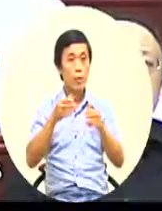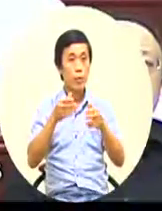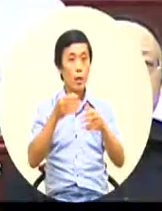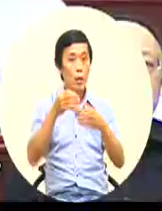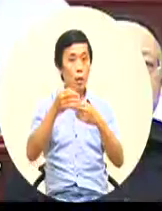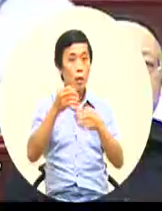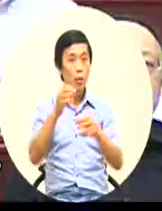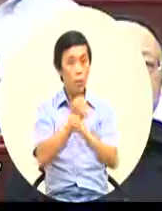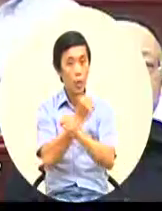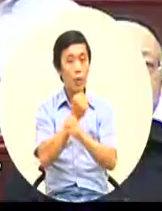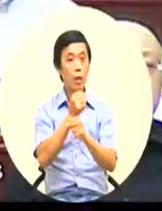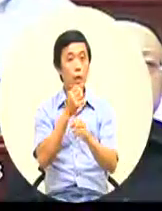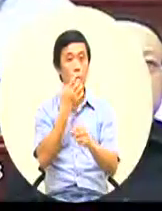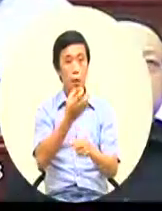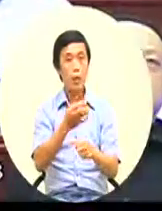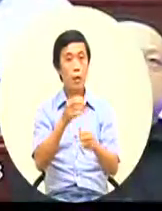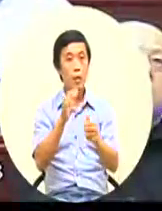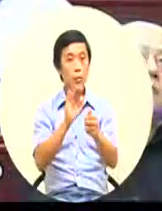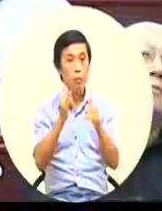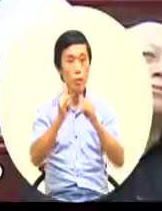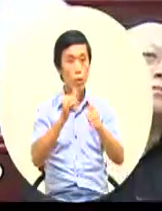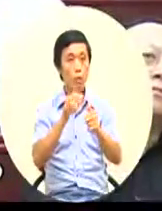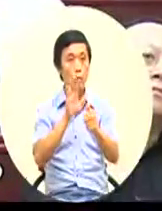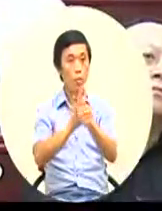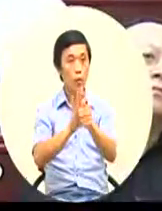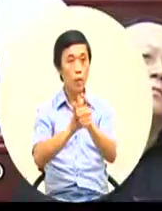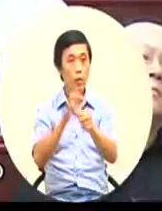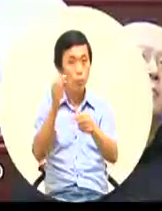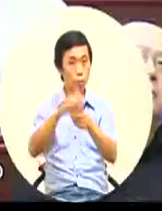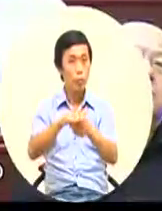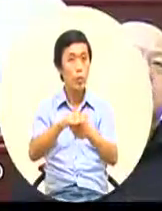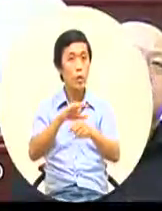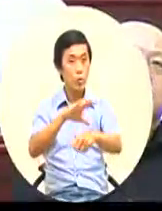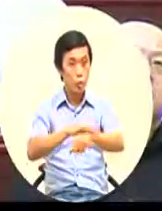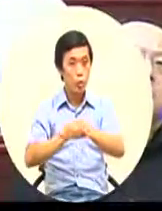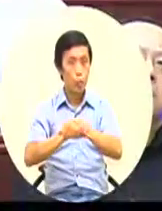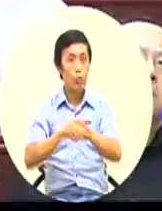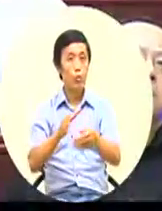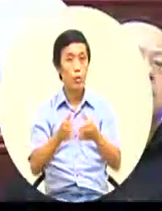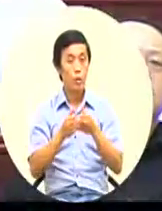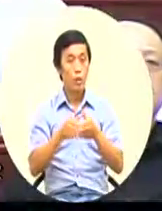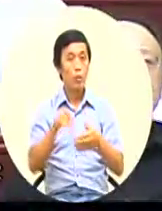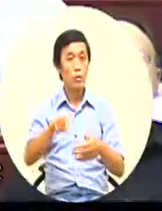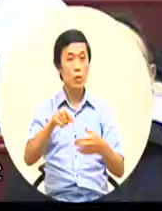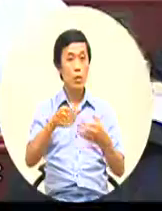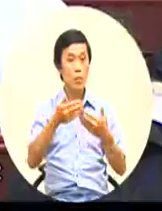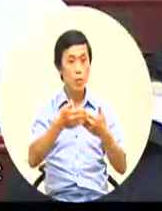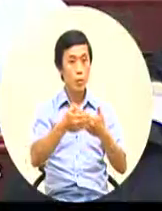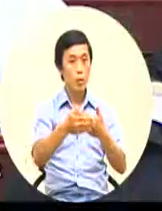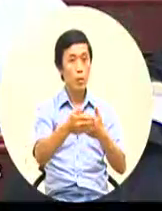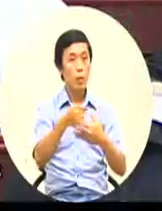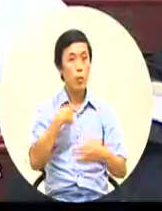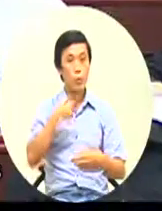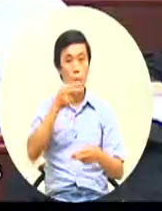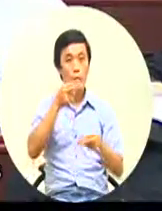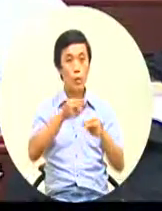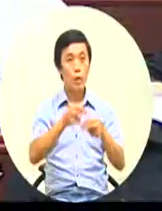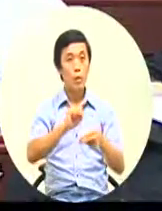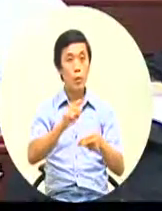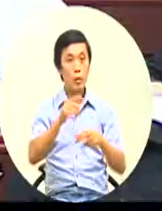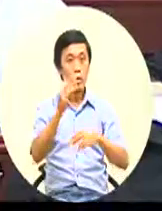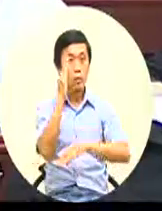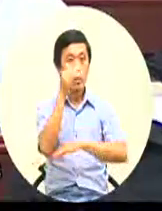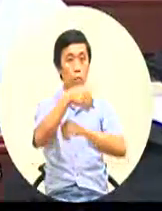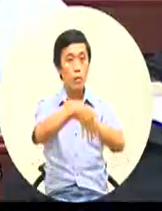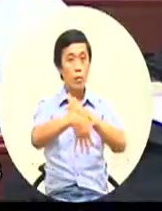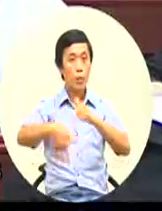最大的善意，不管是补偿或者是救济，这中间的过程，我相信我们各个局处其实都尽了